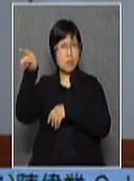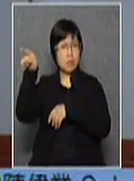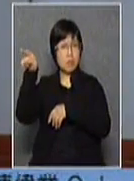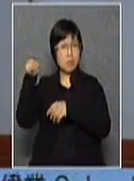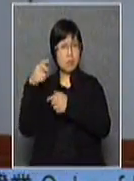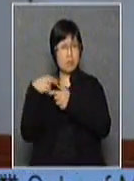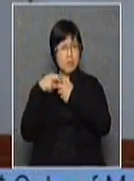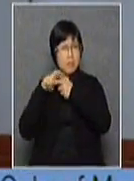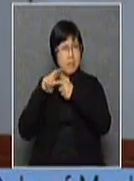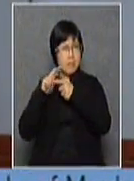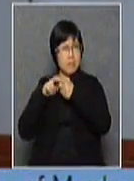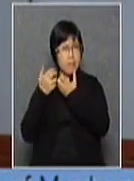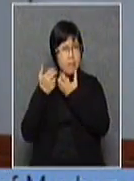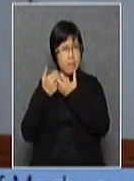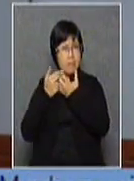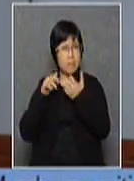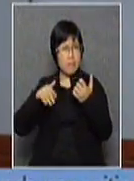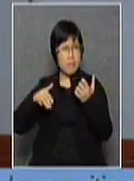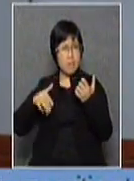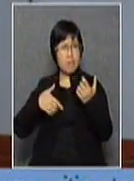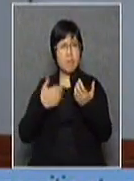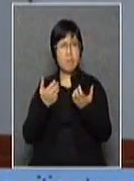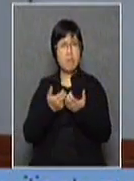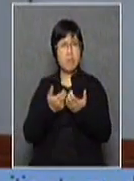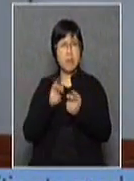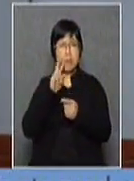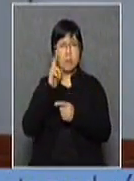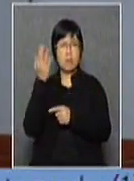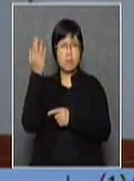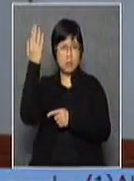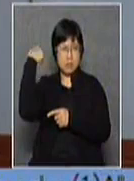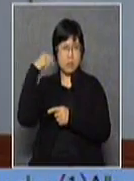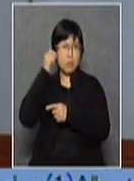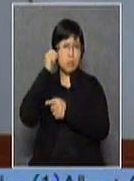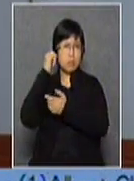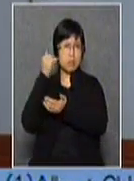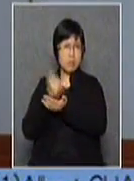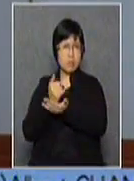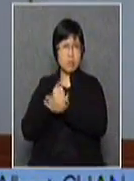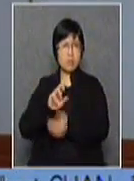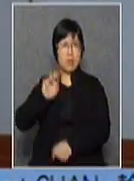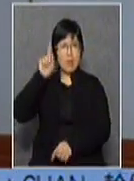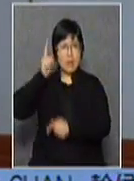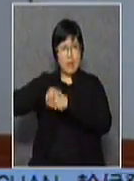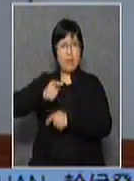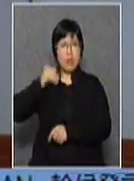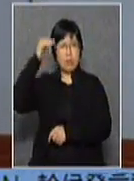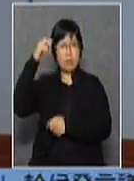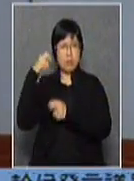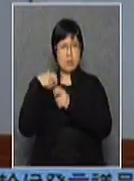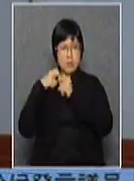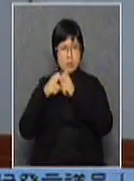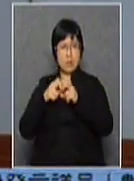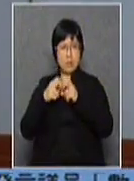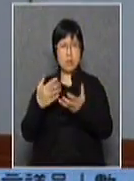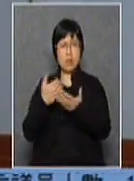推算嘅數據，即係等於話當年鄭宇華坐喺度信誓旦旦話高鐵起咗之後咧，我哋會帶嚟幾多嘅